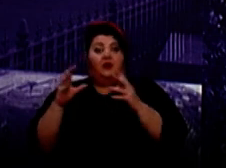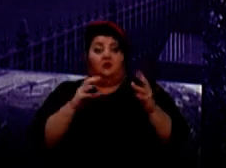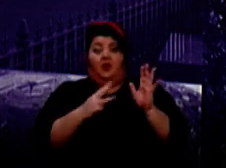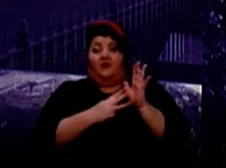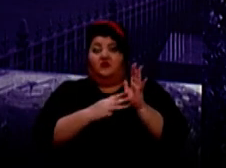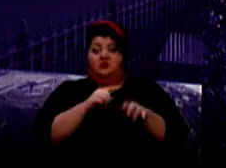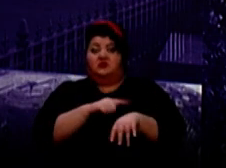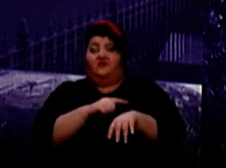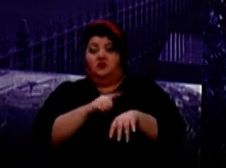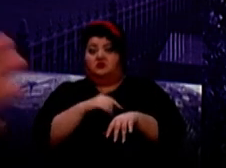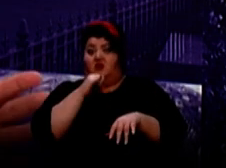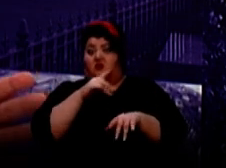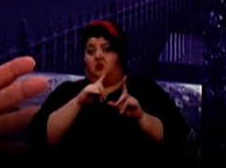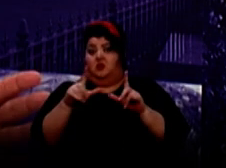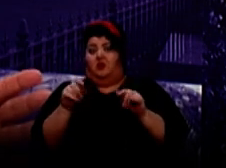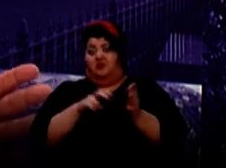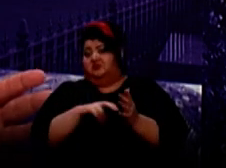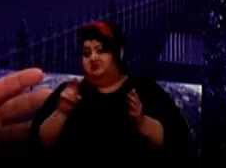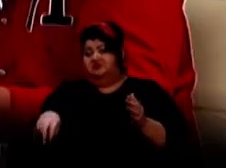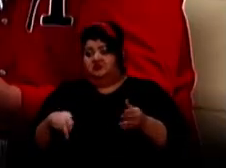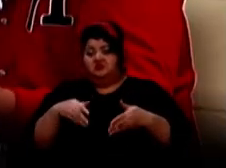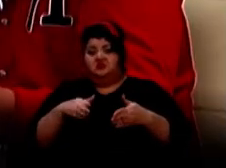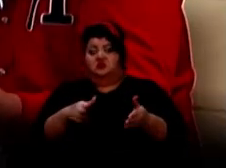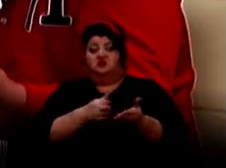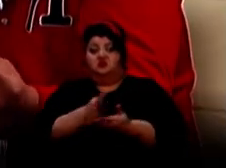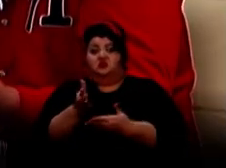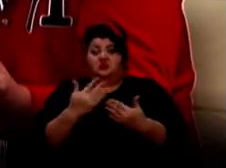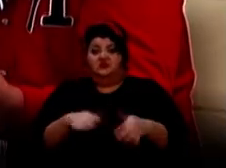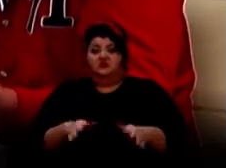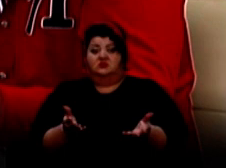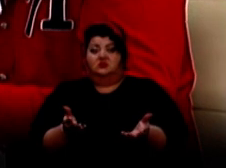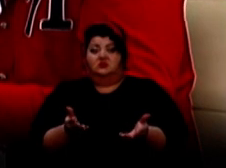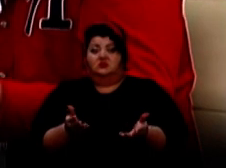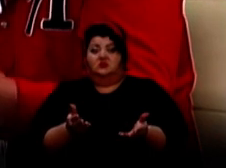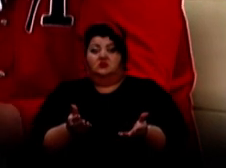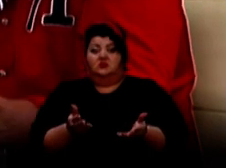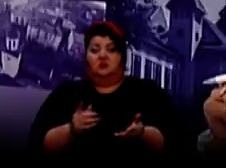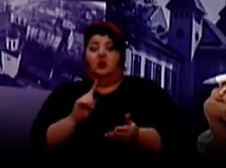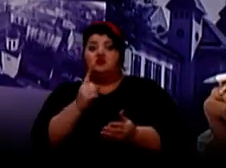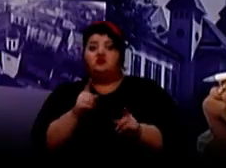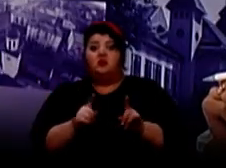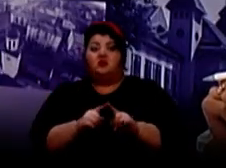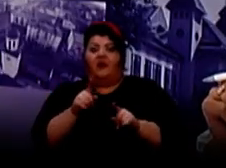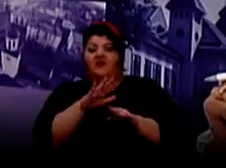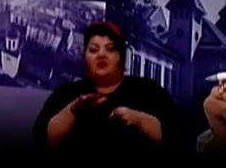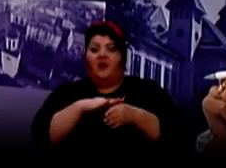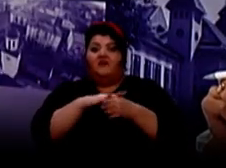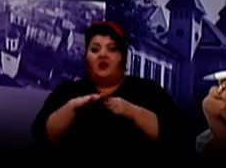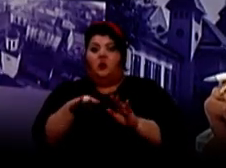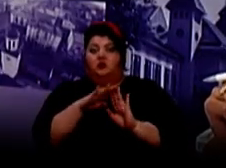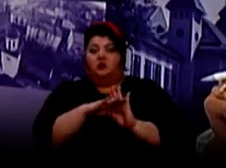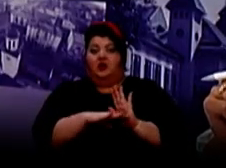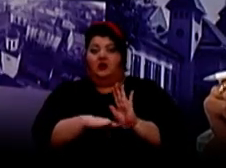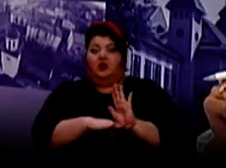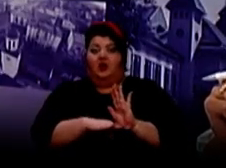вечора не може вивезти, тому що він з'їжджає елементарно з маршруту, з'їжджає з... Тому що ви не виконуєте графік